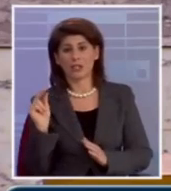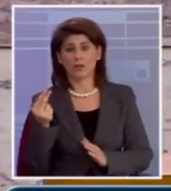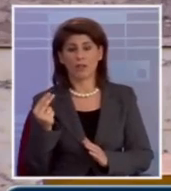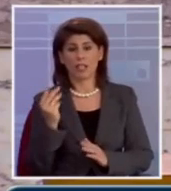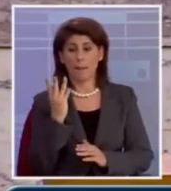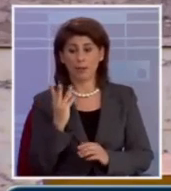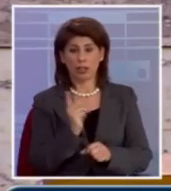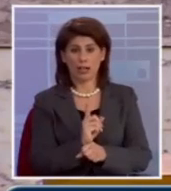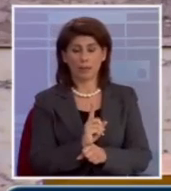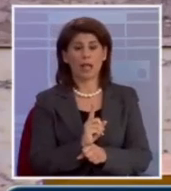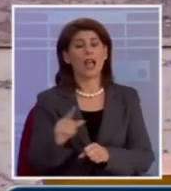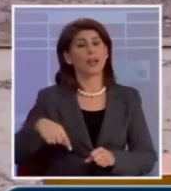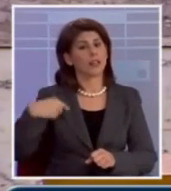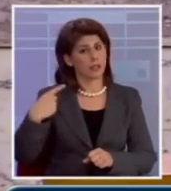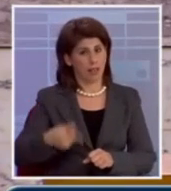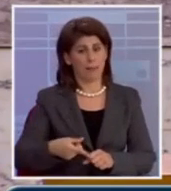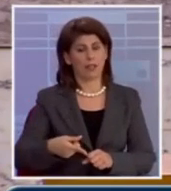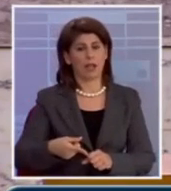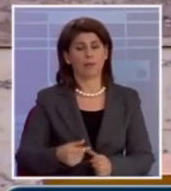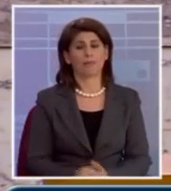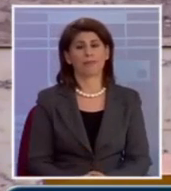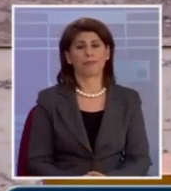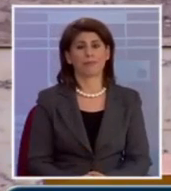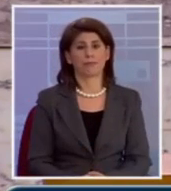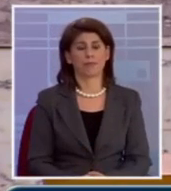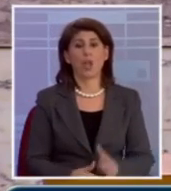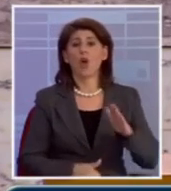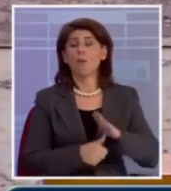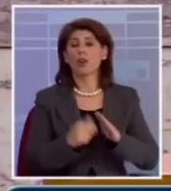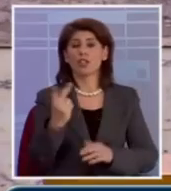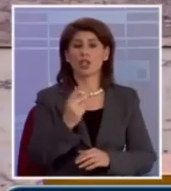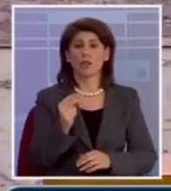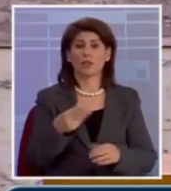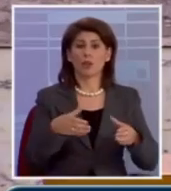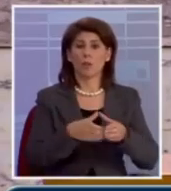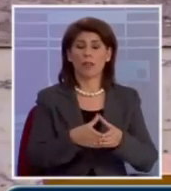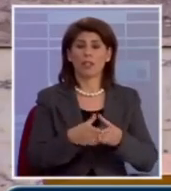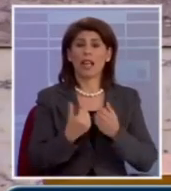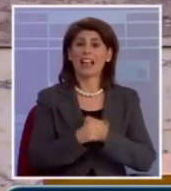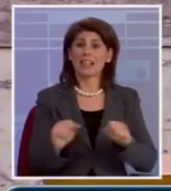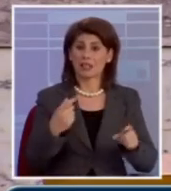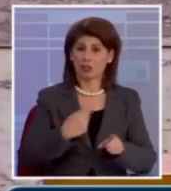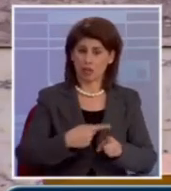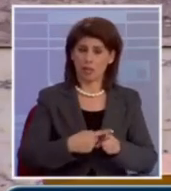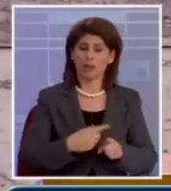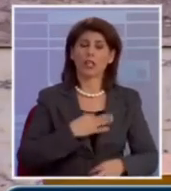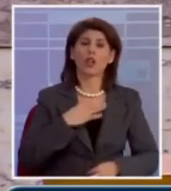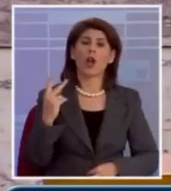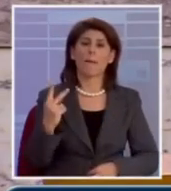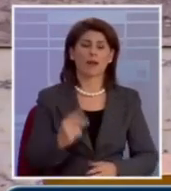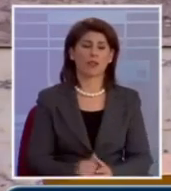3 λεπτά και εν συνεχεία ο πρόεδρος της κοινοβουλευτικής ομάδας των Ανεξαρτήτων Ελλήνων, κύριος